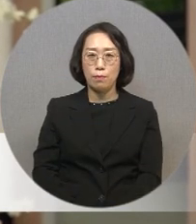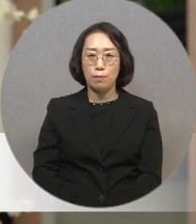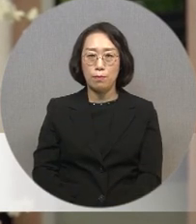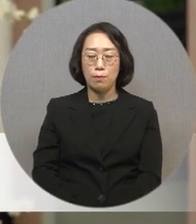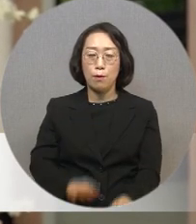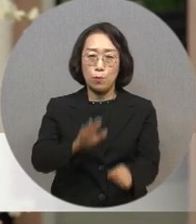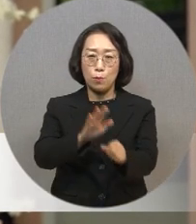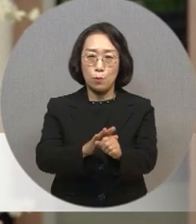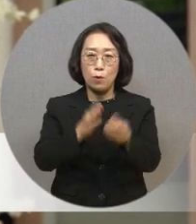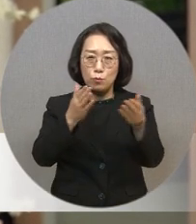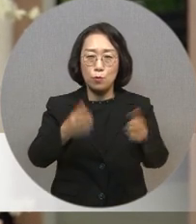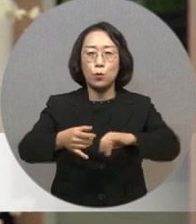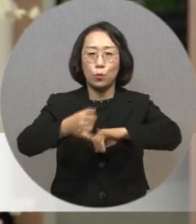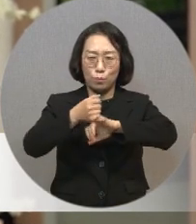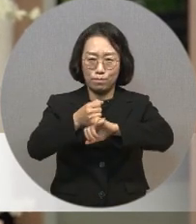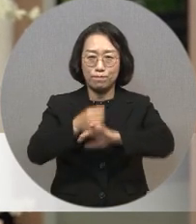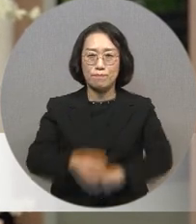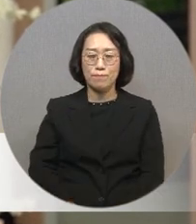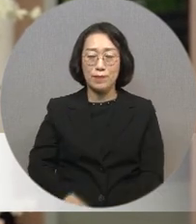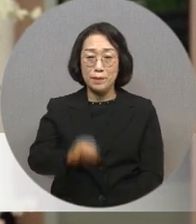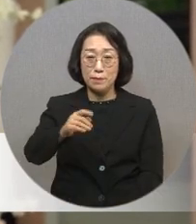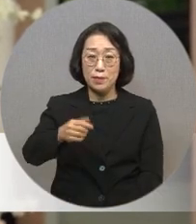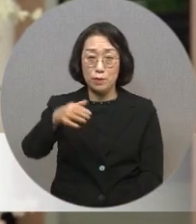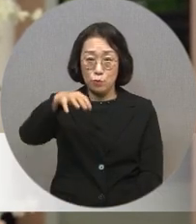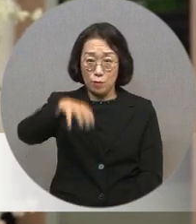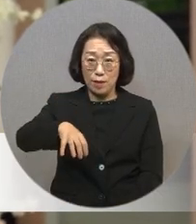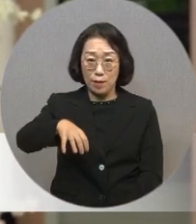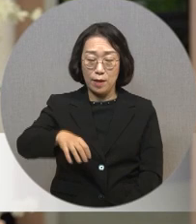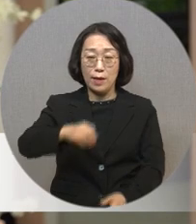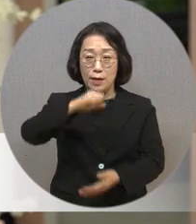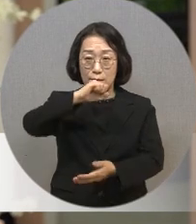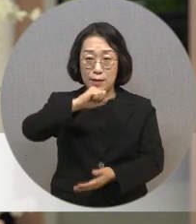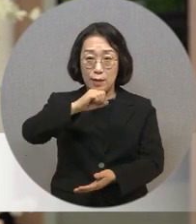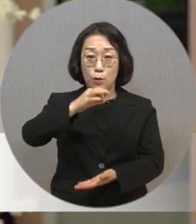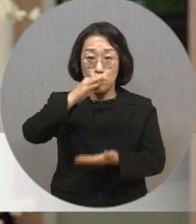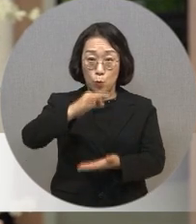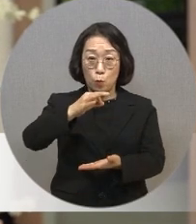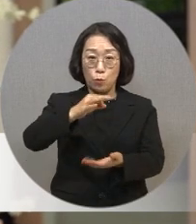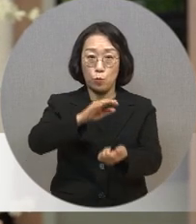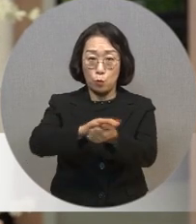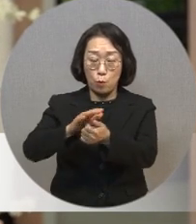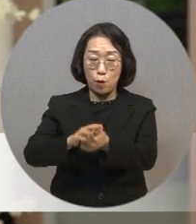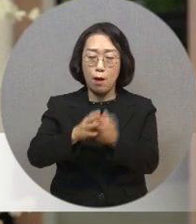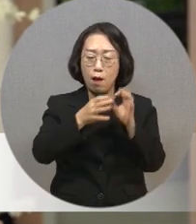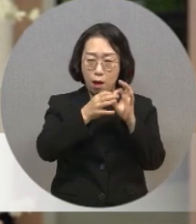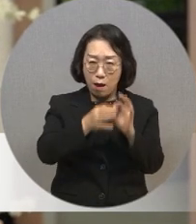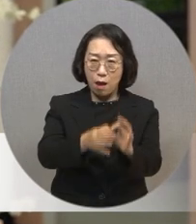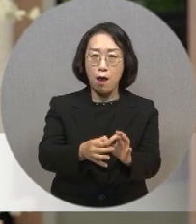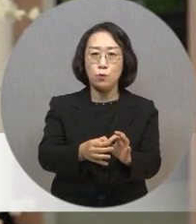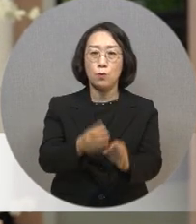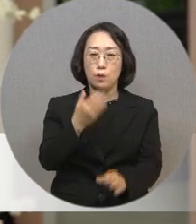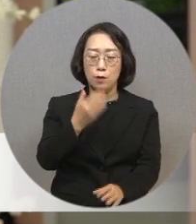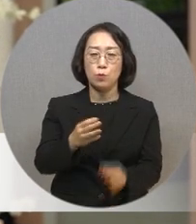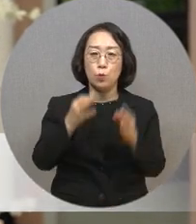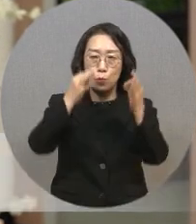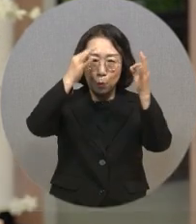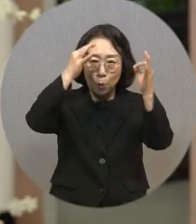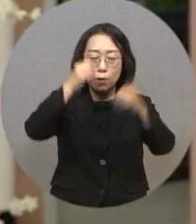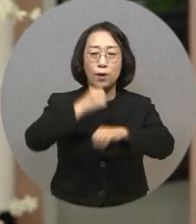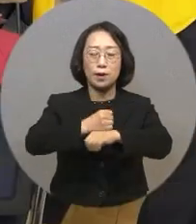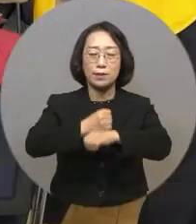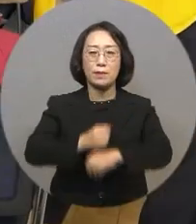한번 노력해 보겠습니다. 그래서 임실군 예산으로 이 사업이 지속적으로 발굴이 될수 있도록